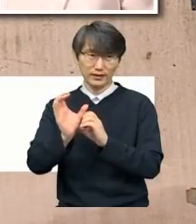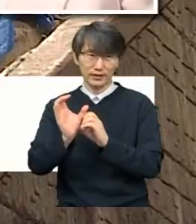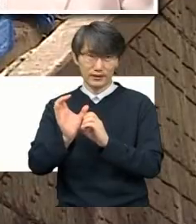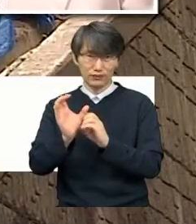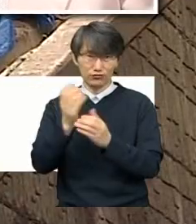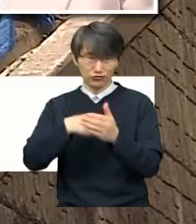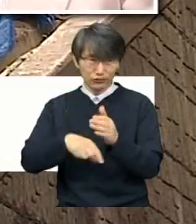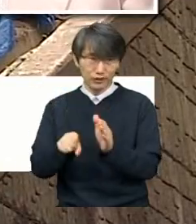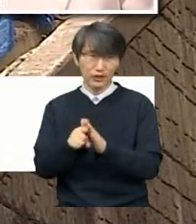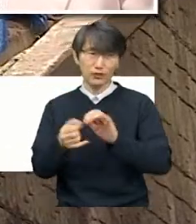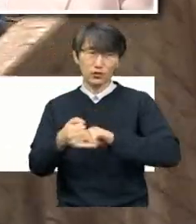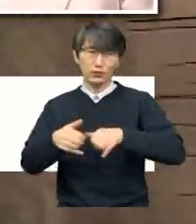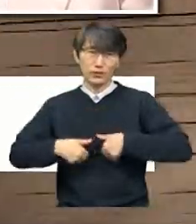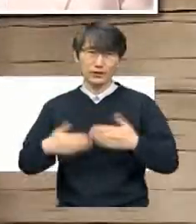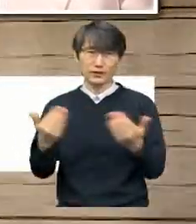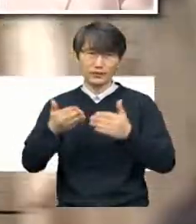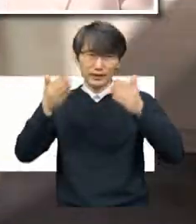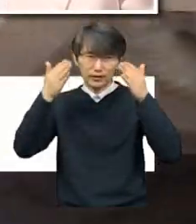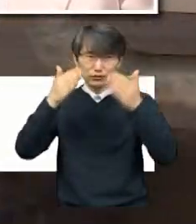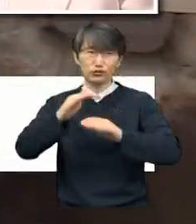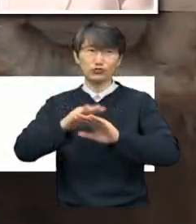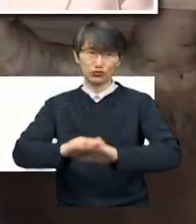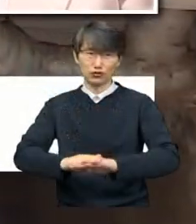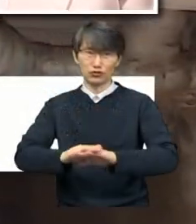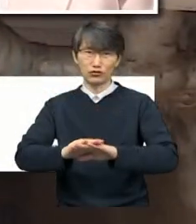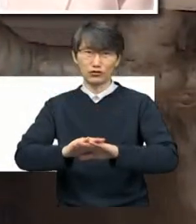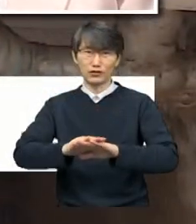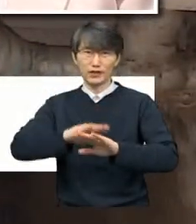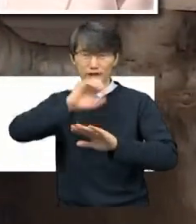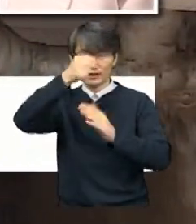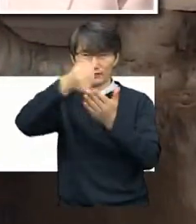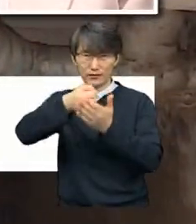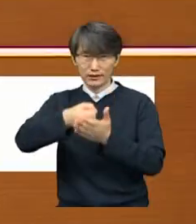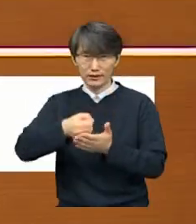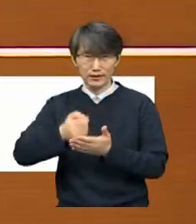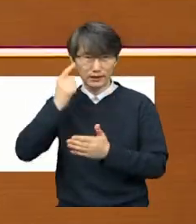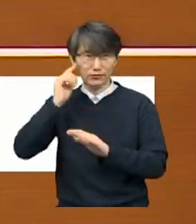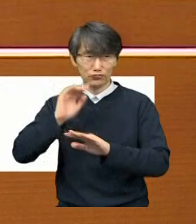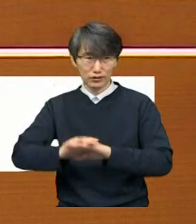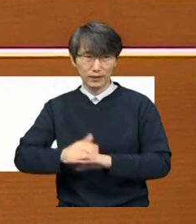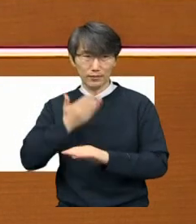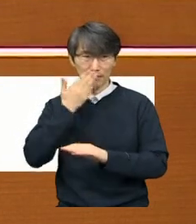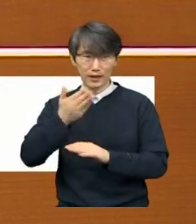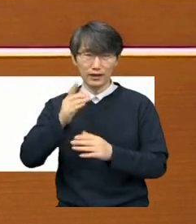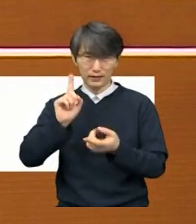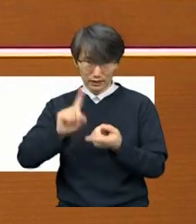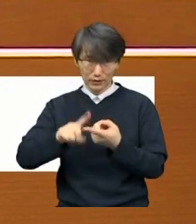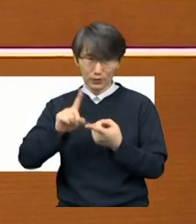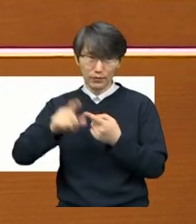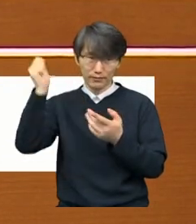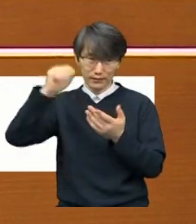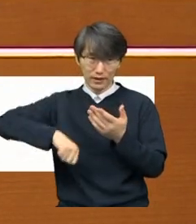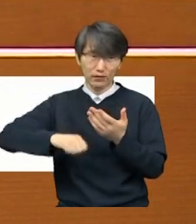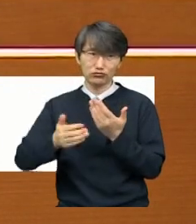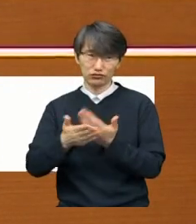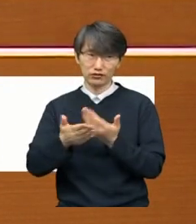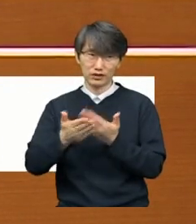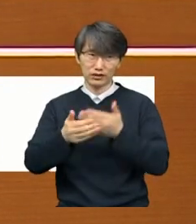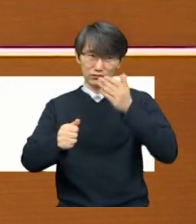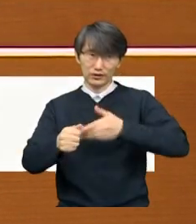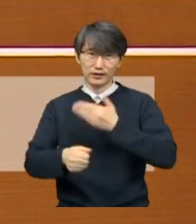위해 꼭 필요한 사업에 중점을 두고 편성한 점을 감안하시어 가급적 원하는 대로 해결해 주실